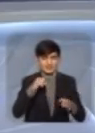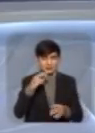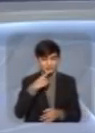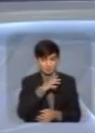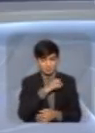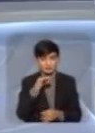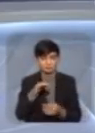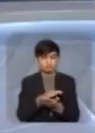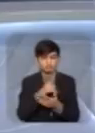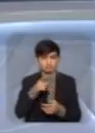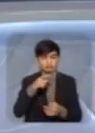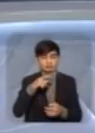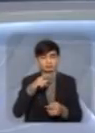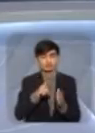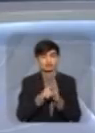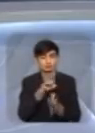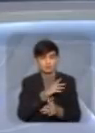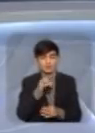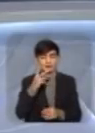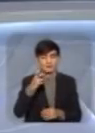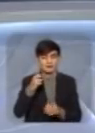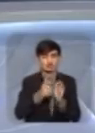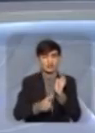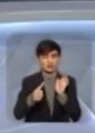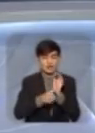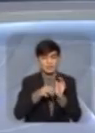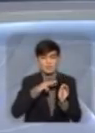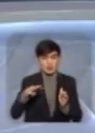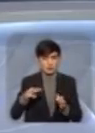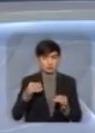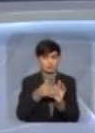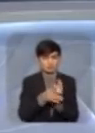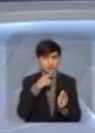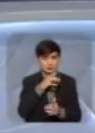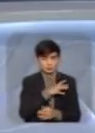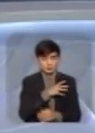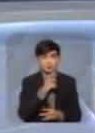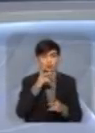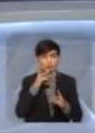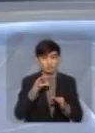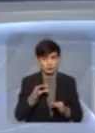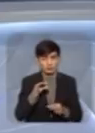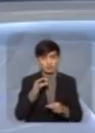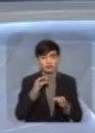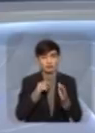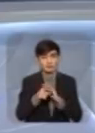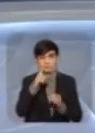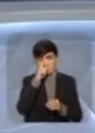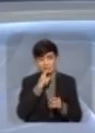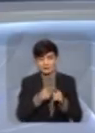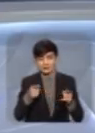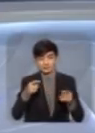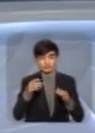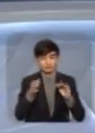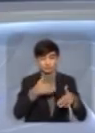емес 266 миллион теңге қарастырылғанында айтқан. Бірақ та бірнеше ай өтпей жатып